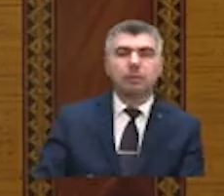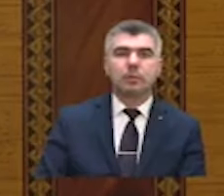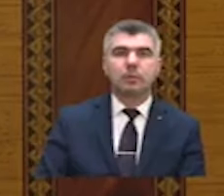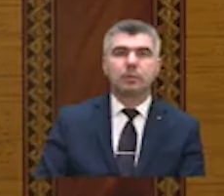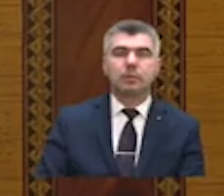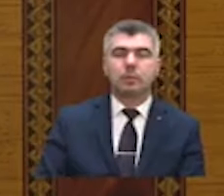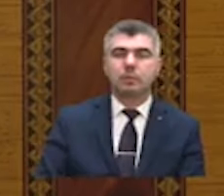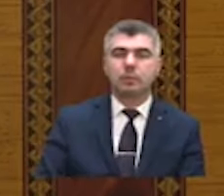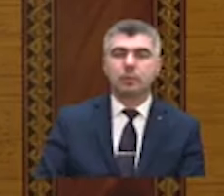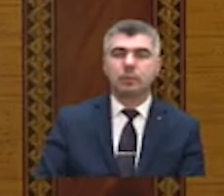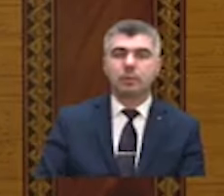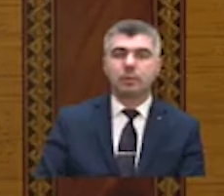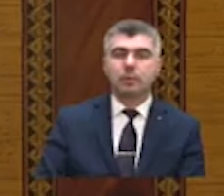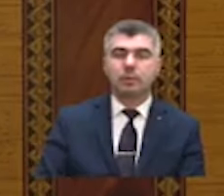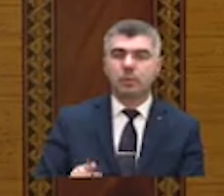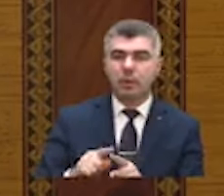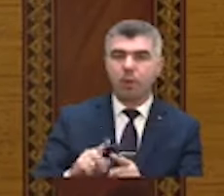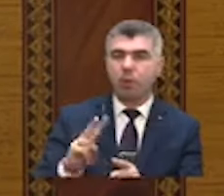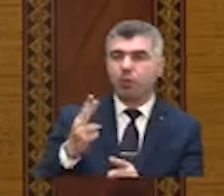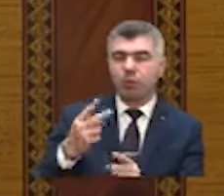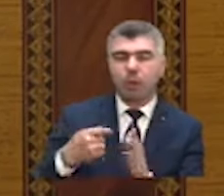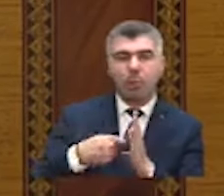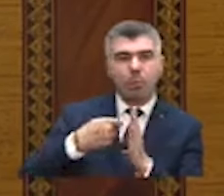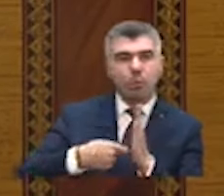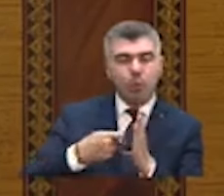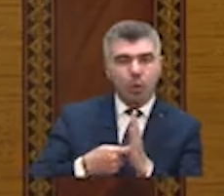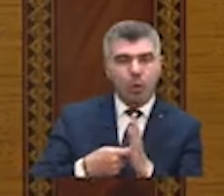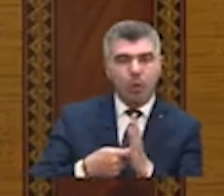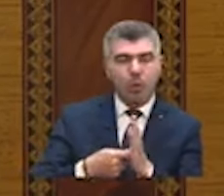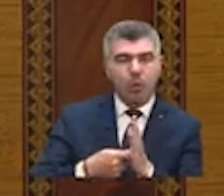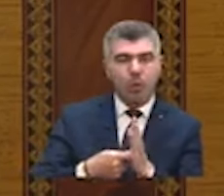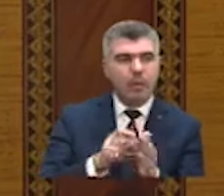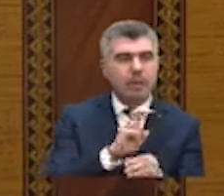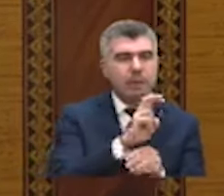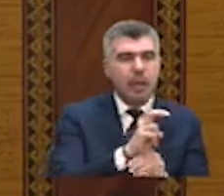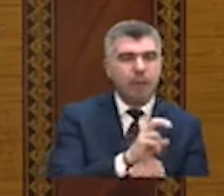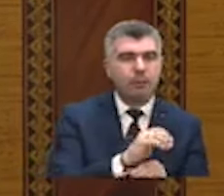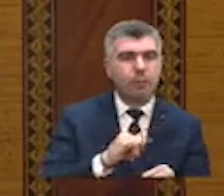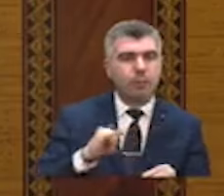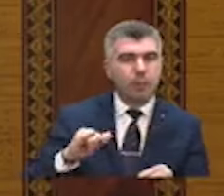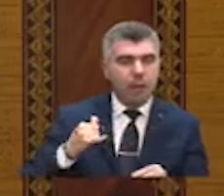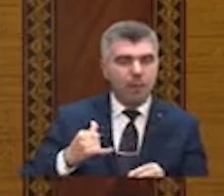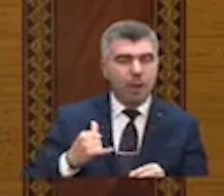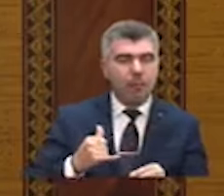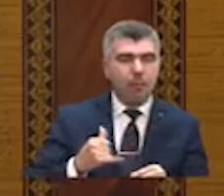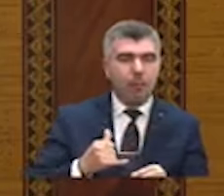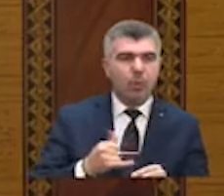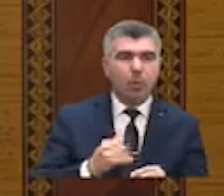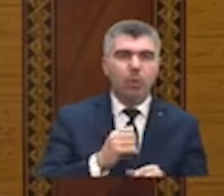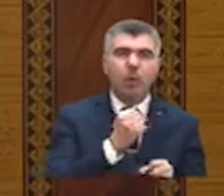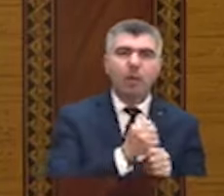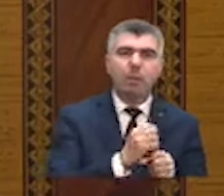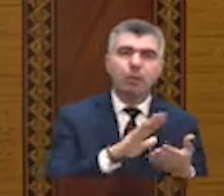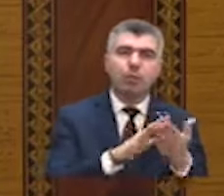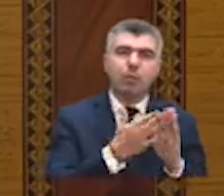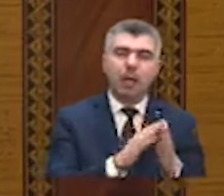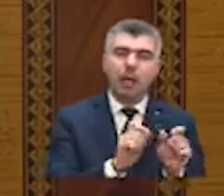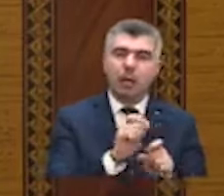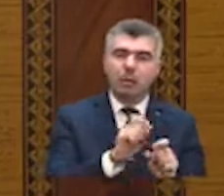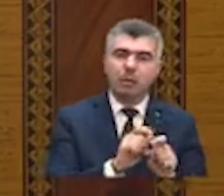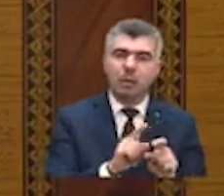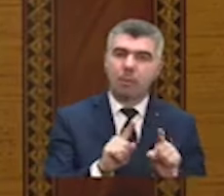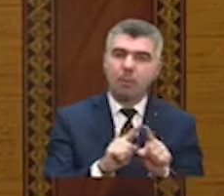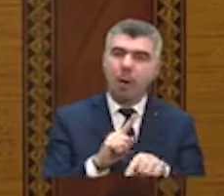غادي نجيبوا جوج ديال المشاريع اللي هو فصه وواش وقنا مؤقته